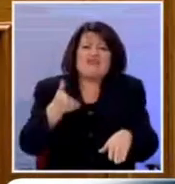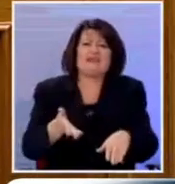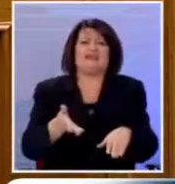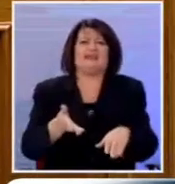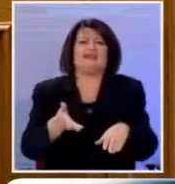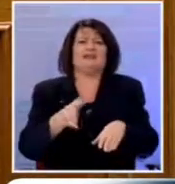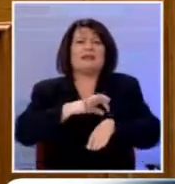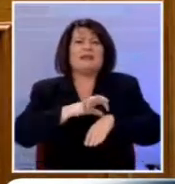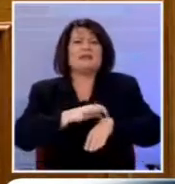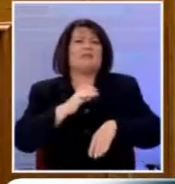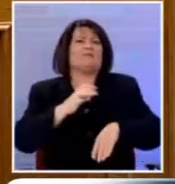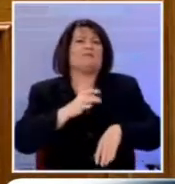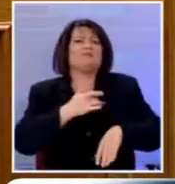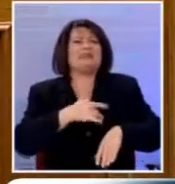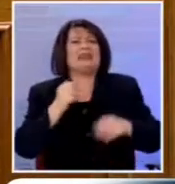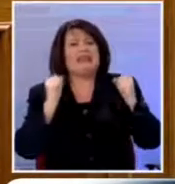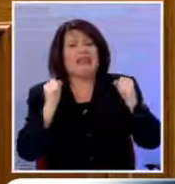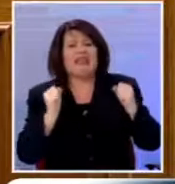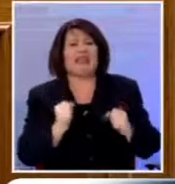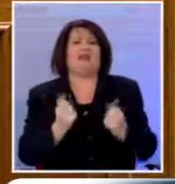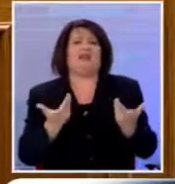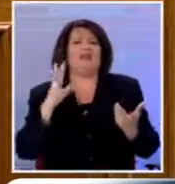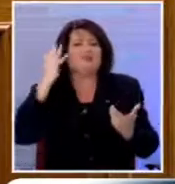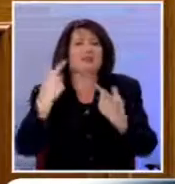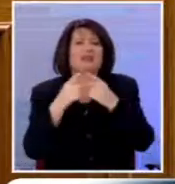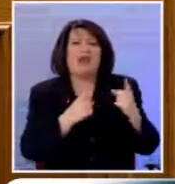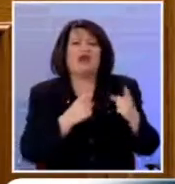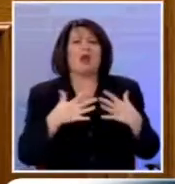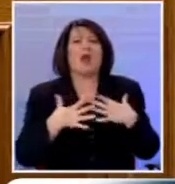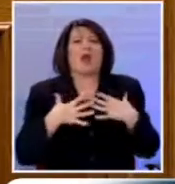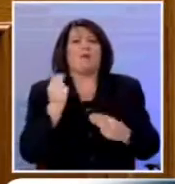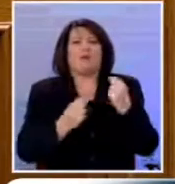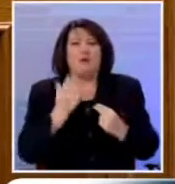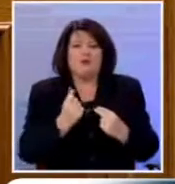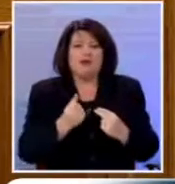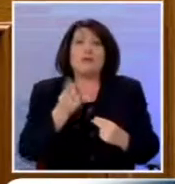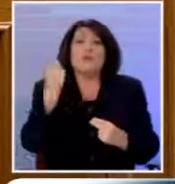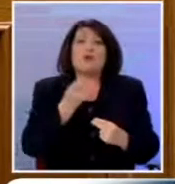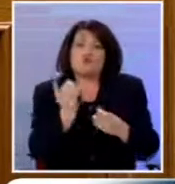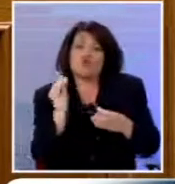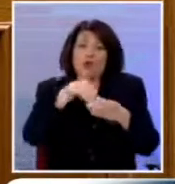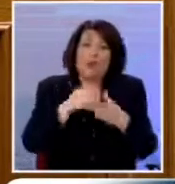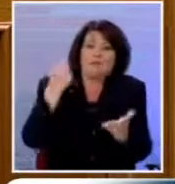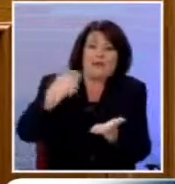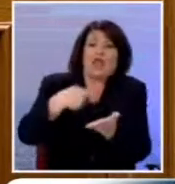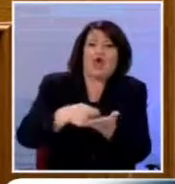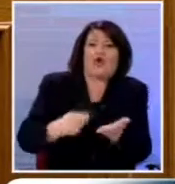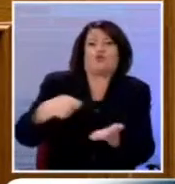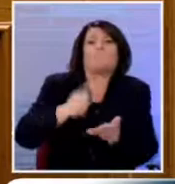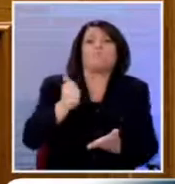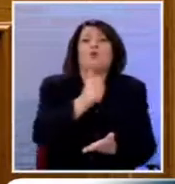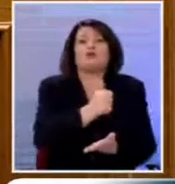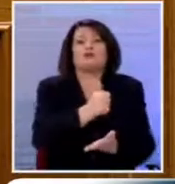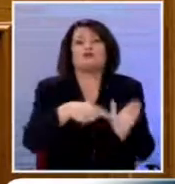νοσήματα ψυχικής υγείας, με χρόνια αναπνευστική πνευμονοπάθεια, πληρώνουν πλέον μεγάλη συμμετοχή. Η αρνητική λίστα